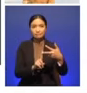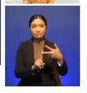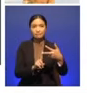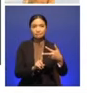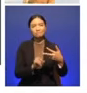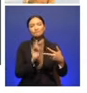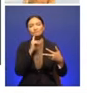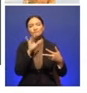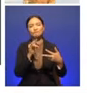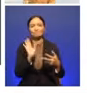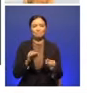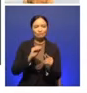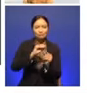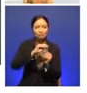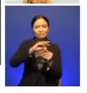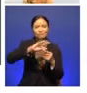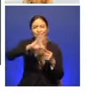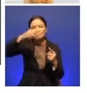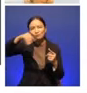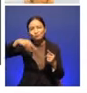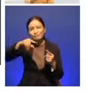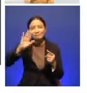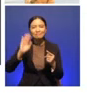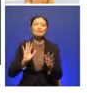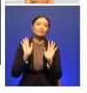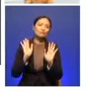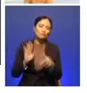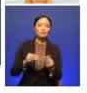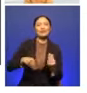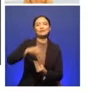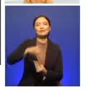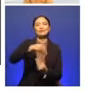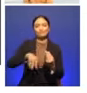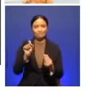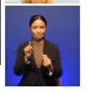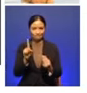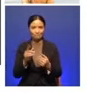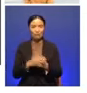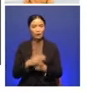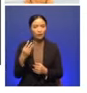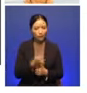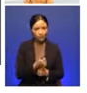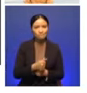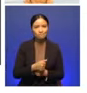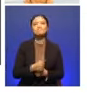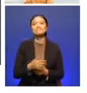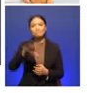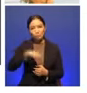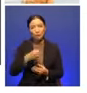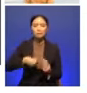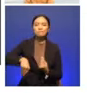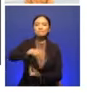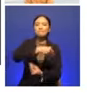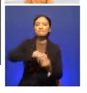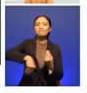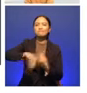เล่นๆว่าปลูกผักชีครับนะครับคือปลูกพืชผักที่เป็นเศรษฐกิจที่เร็วและหาได้นะครับเพื่อหมุนเวียนกลับ